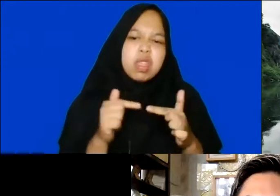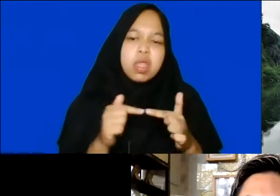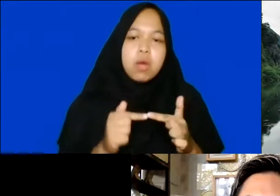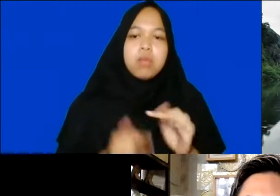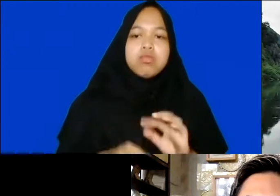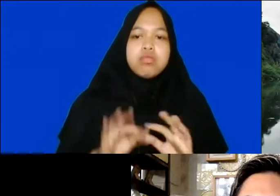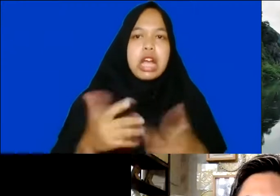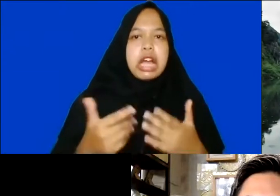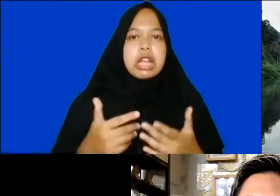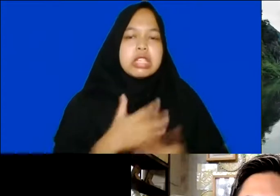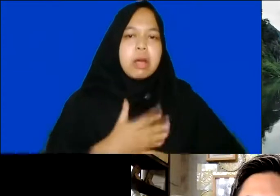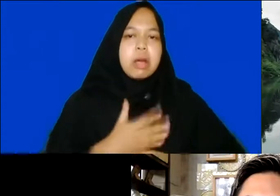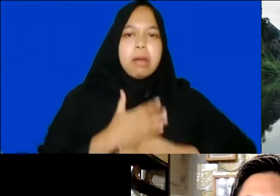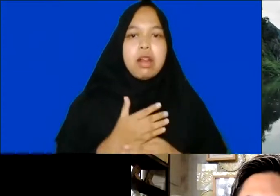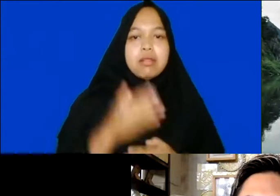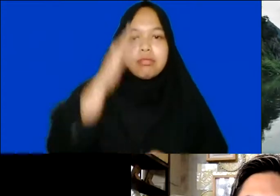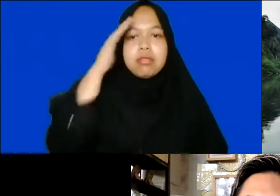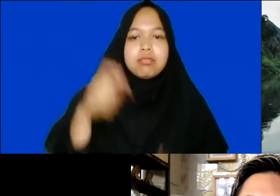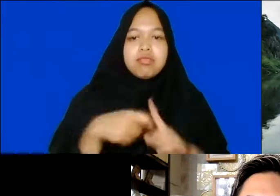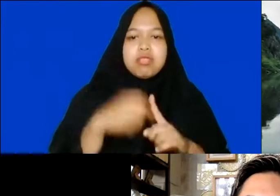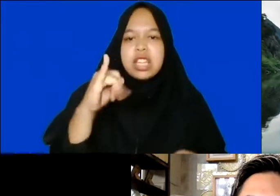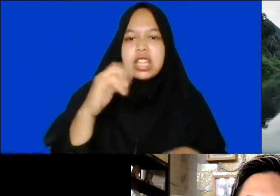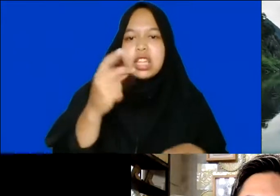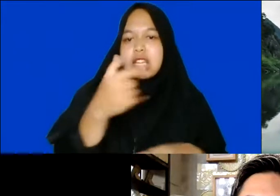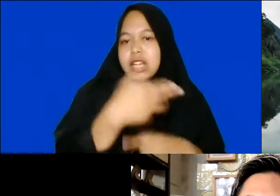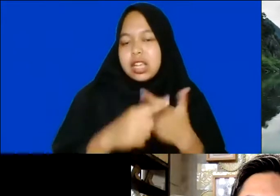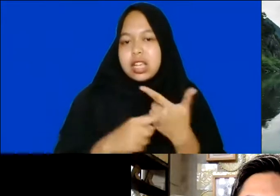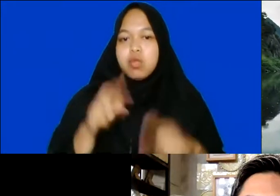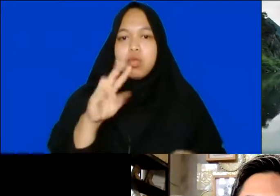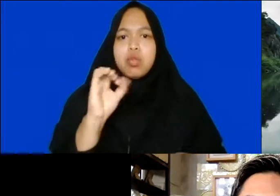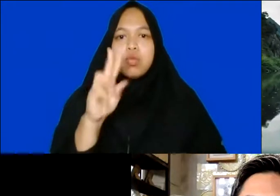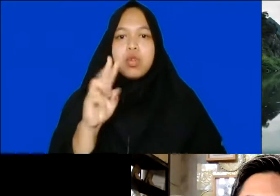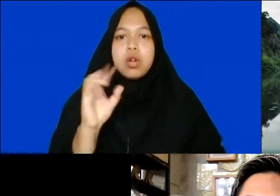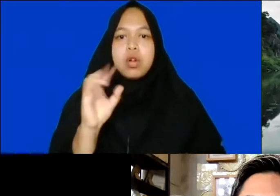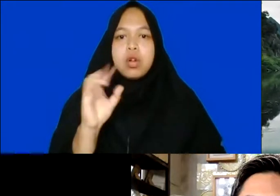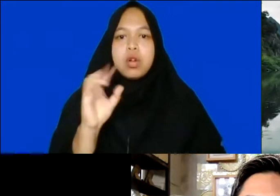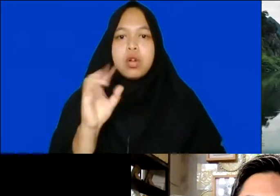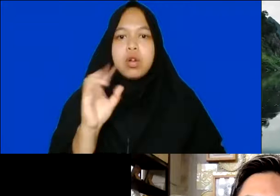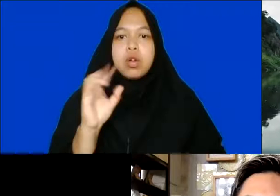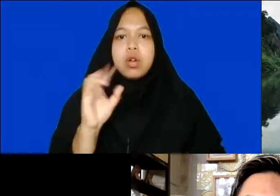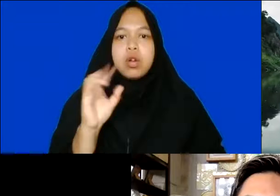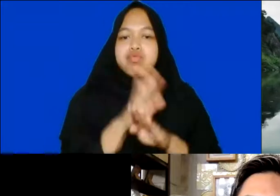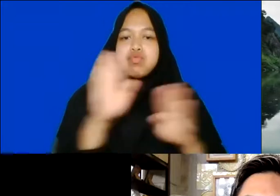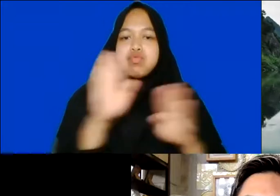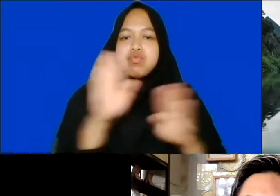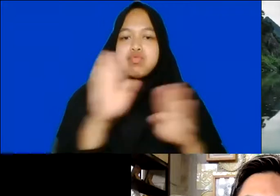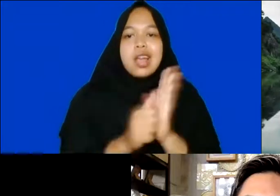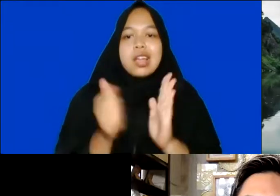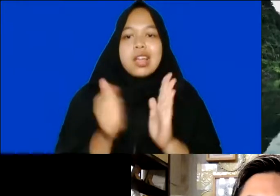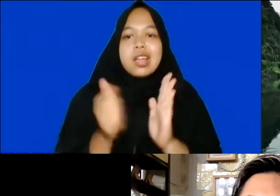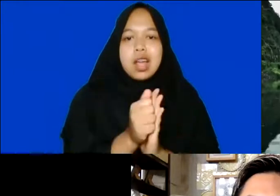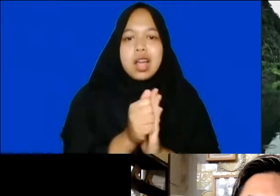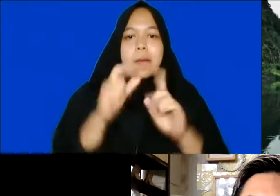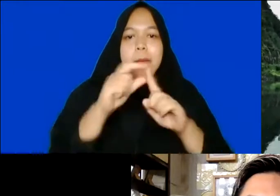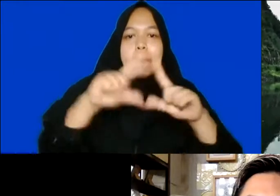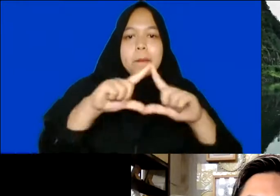diterapkan. Nah, mulai tahun 2020, beliau aktif menyelenggarakan pameran tunggal, baik lokal maupun mancanegara, tiap tahunnya